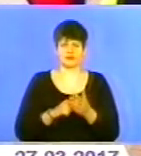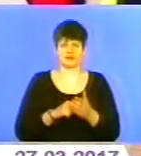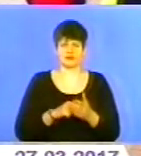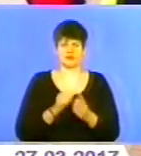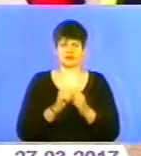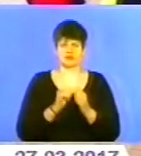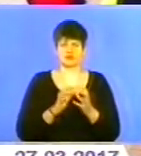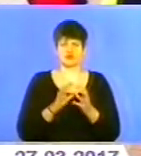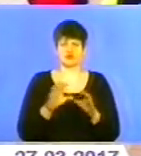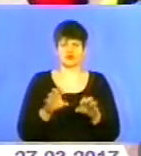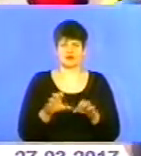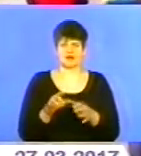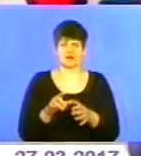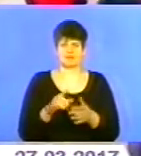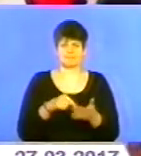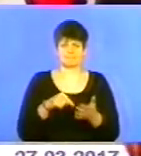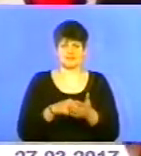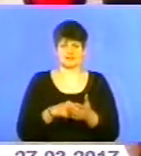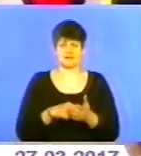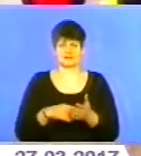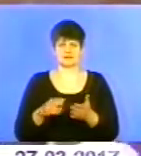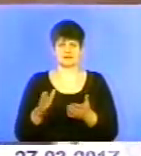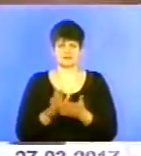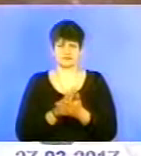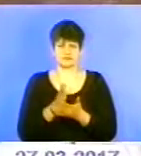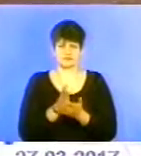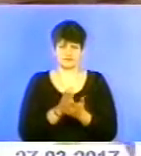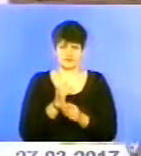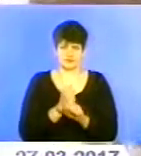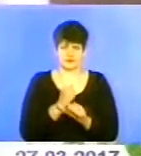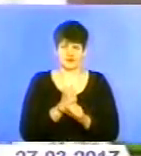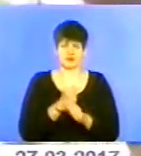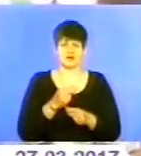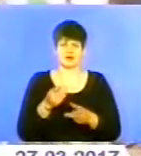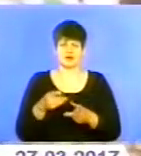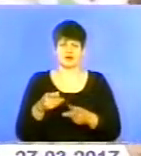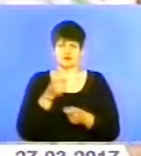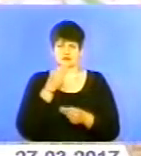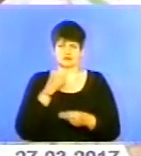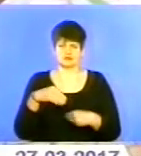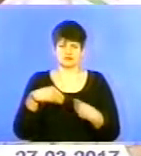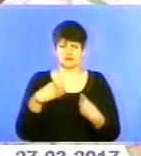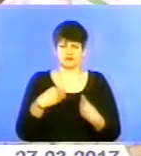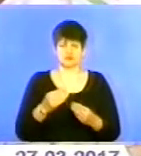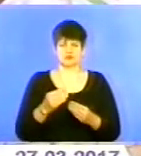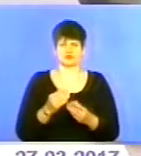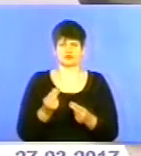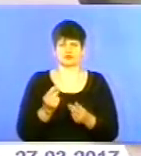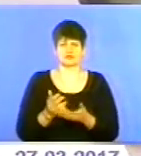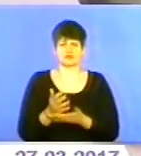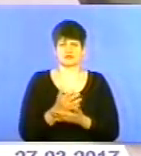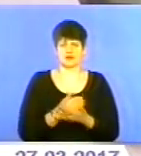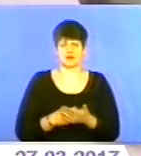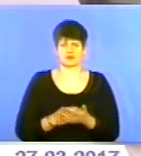міста. Там їх стерилізують. Харчі і все необхідне привозять волонтери. Кошти збирають на операції тваринам, яких